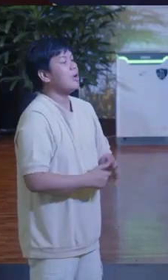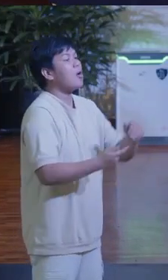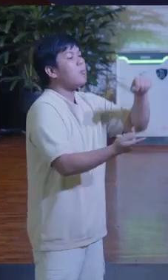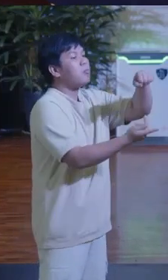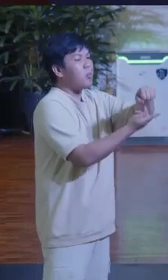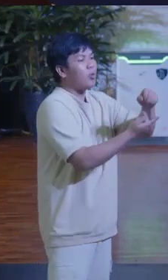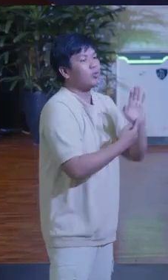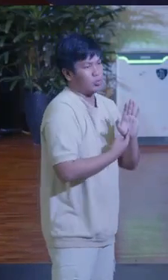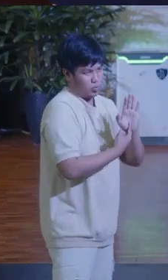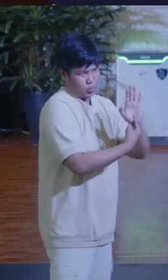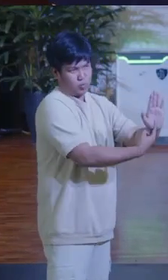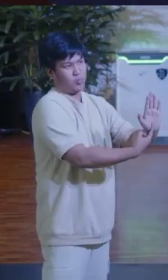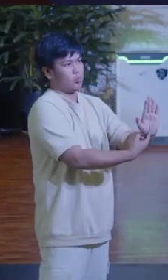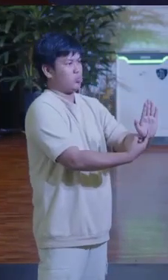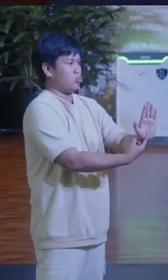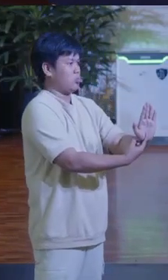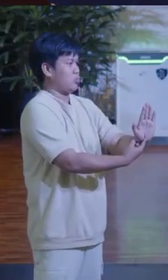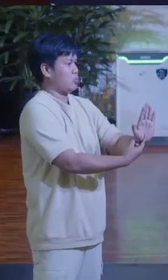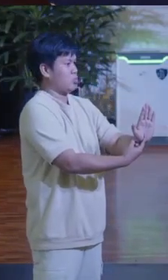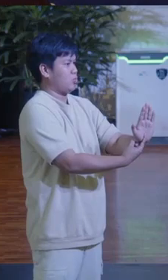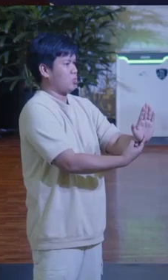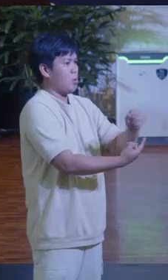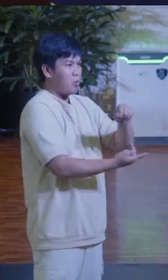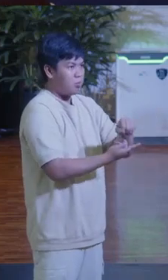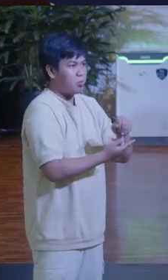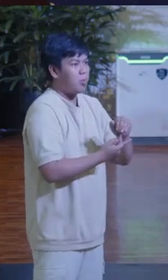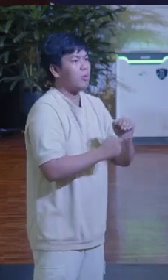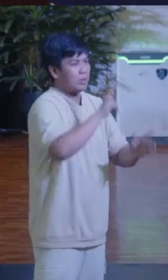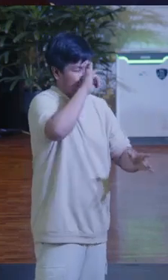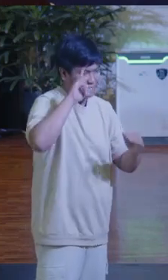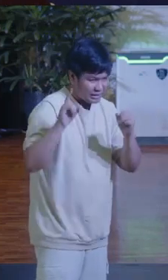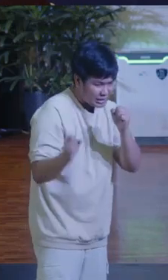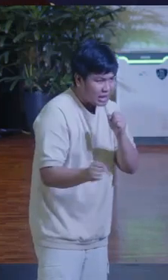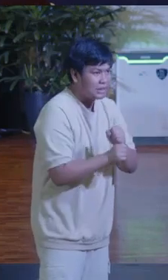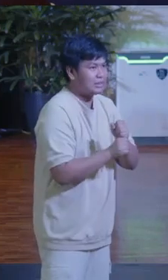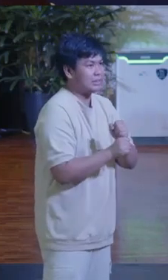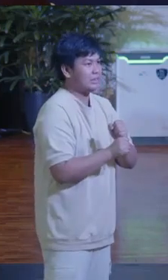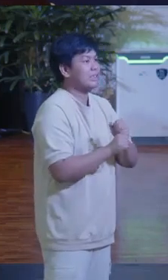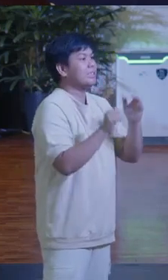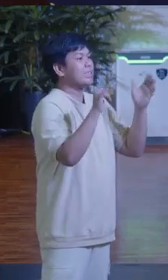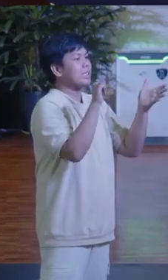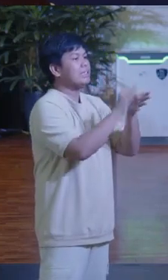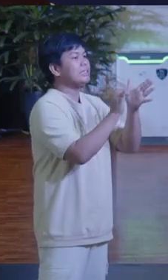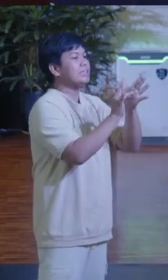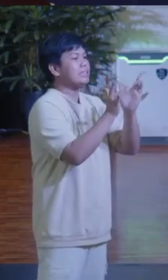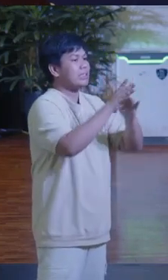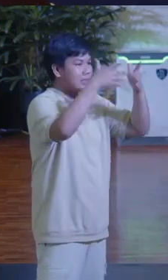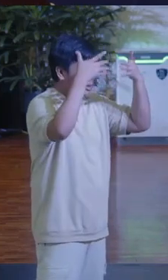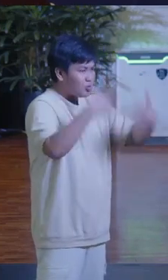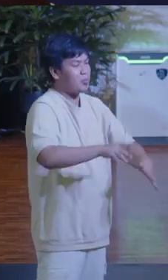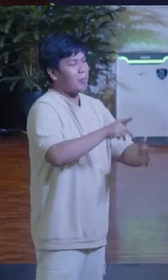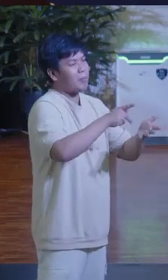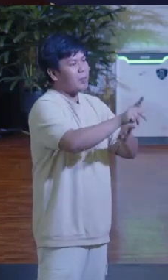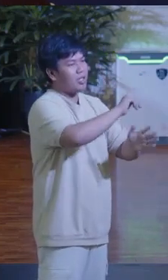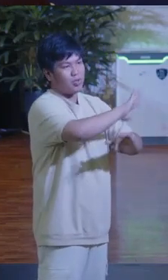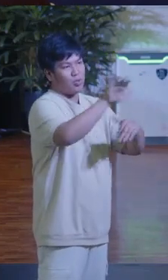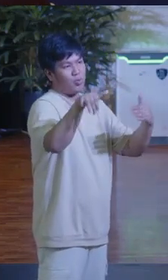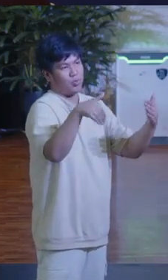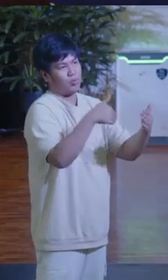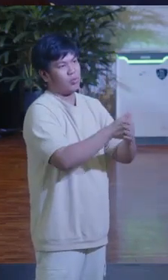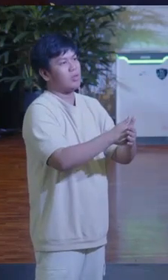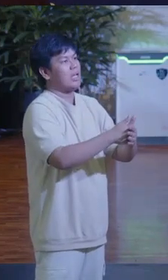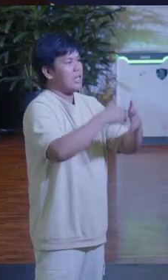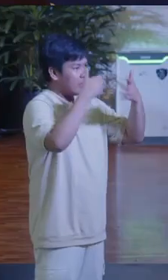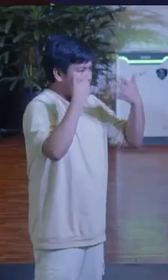kapatid. Yan ang pinananampalatayanan natin. Pag sinabi natin, we believe, yan